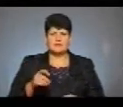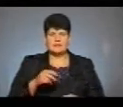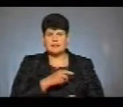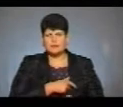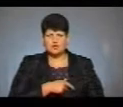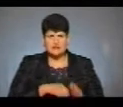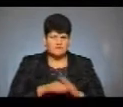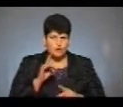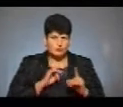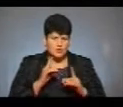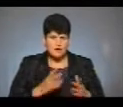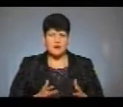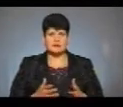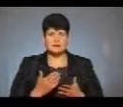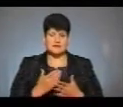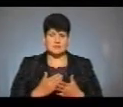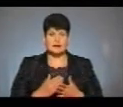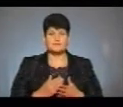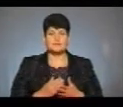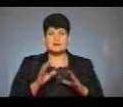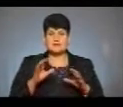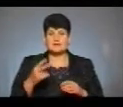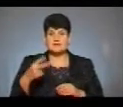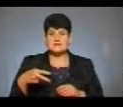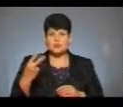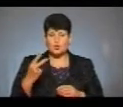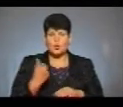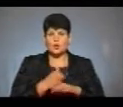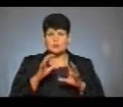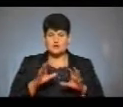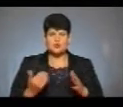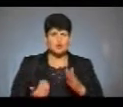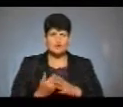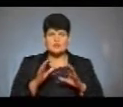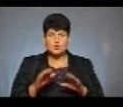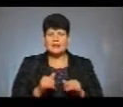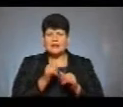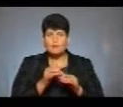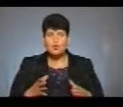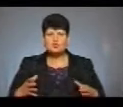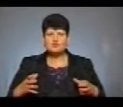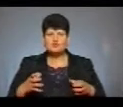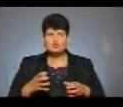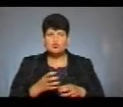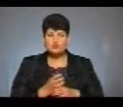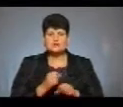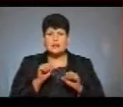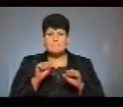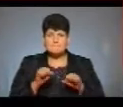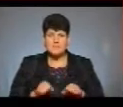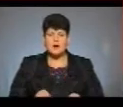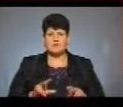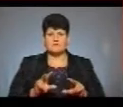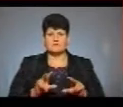стаття 22 Конституції. Що нові закони чи зміни до діючих не можуть звужувати прав і гарантій і